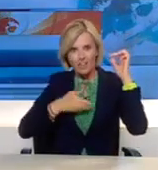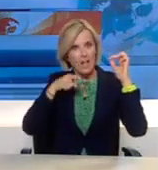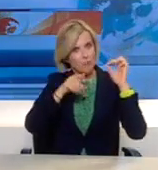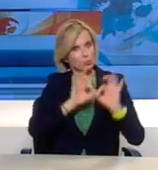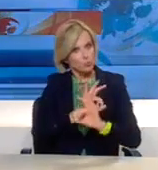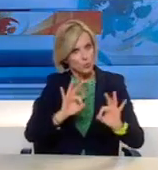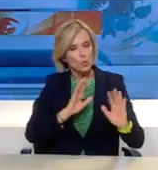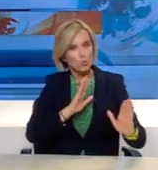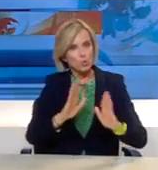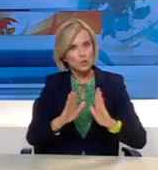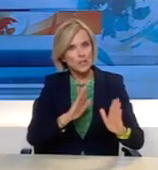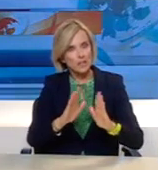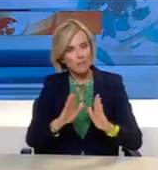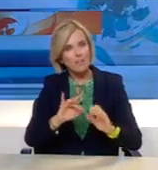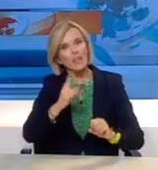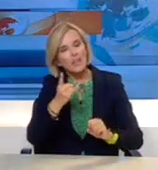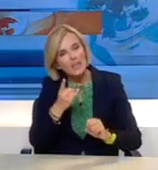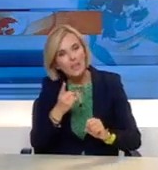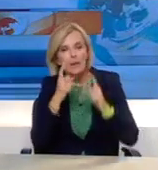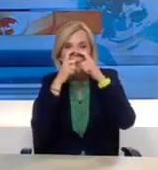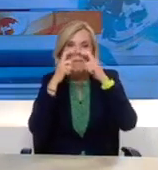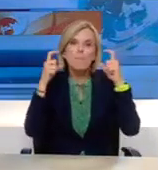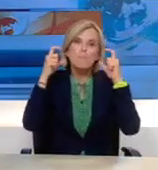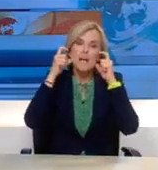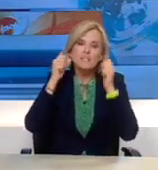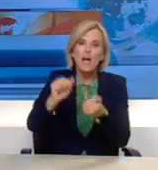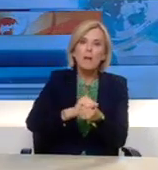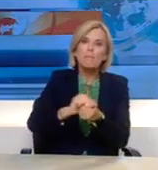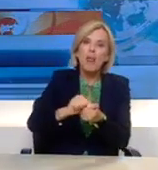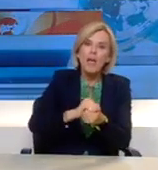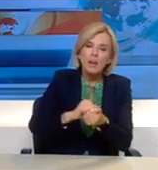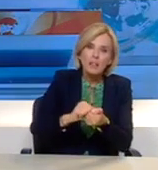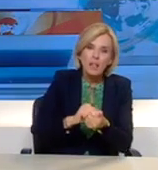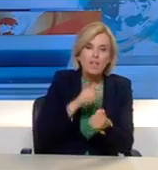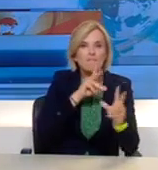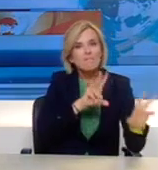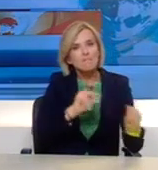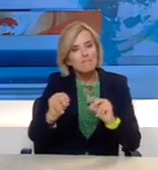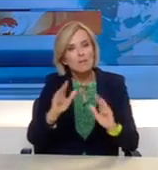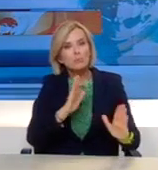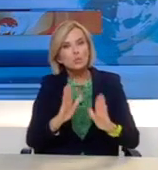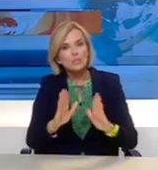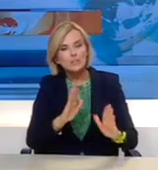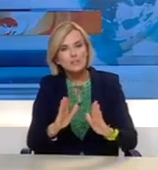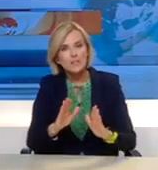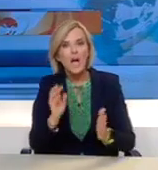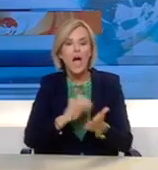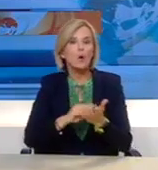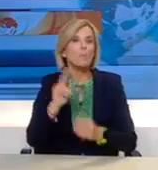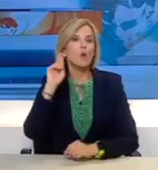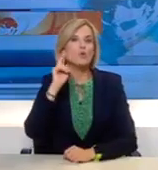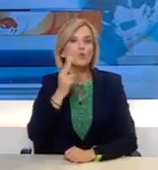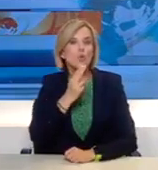για όλους τους πολίτες, ειδικά από τη στιγμή που είναι πλενόμενες και χρησιμοποιούνται για πολύ καιρό? Επίσης, οι κοφοί και